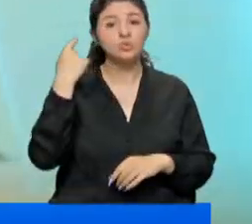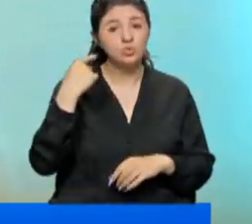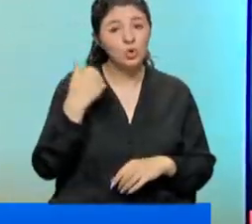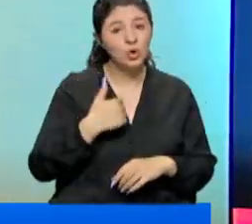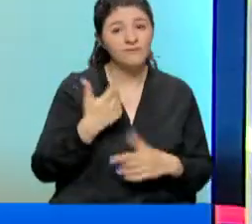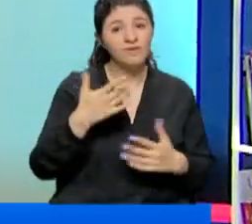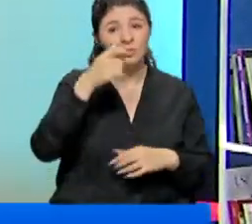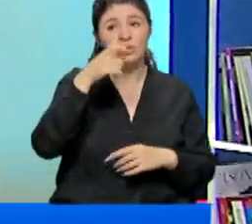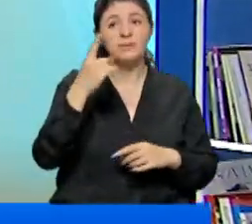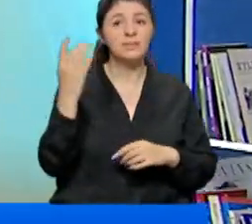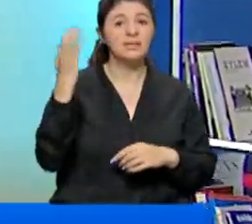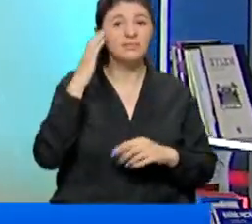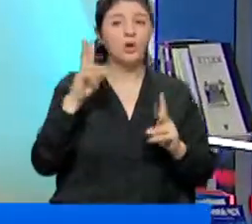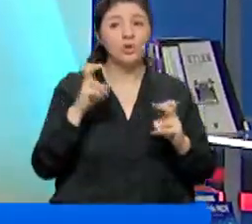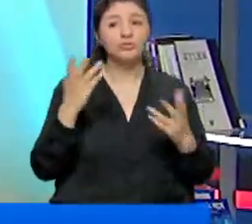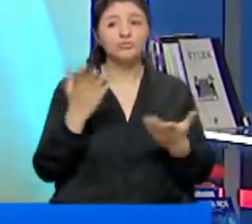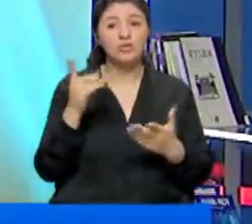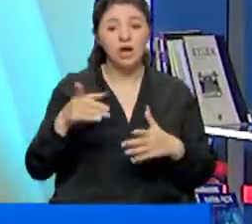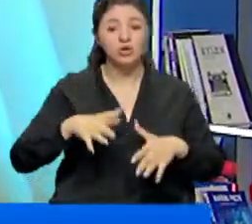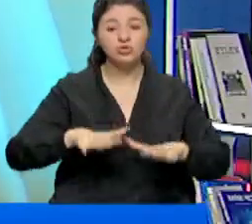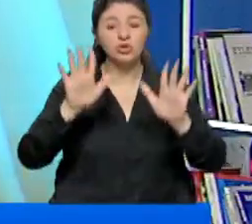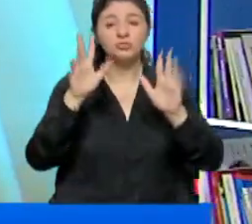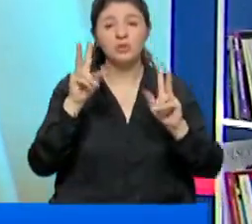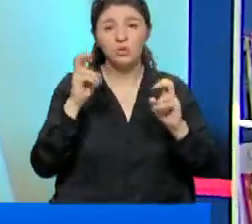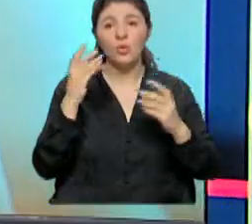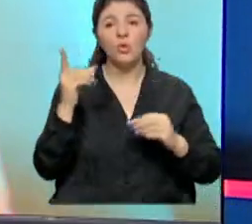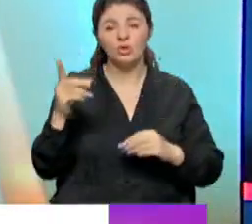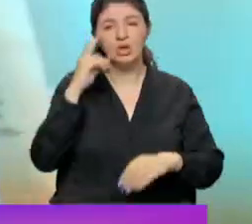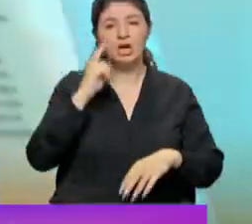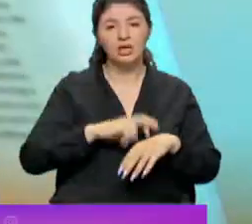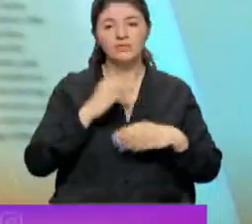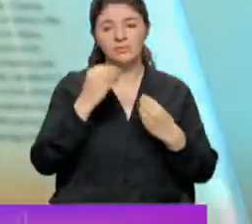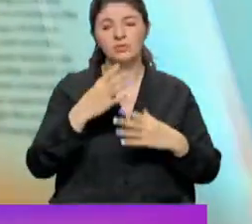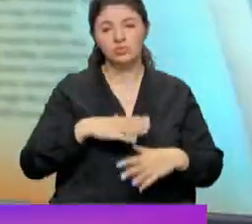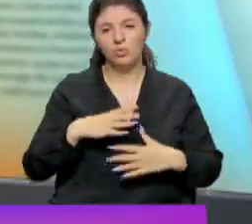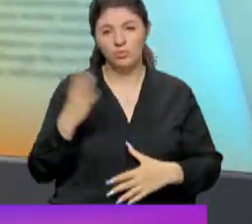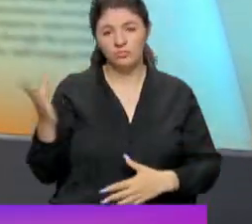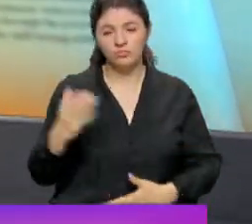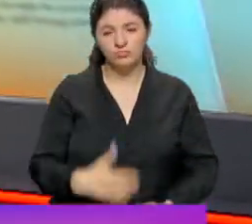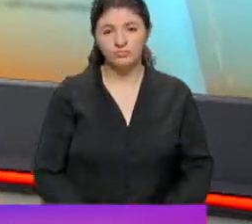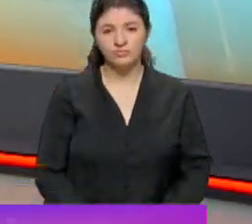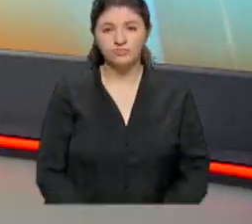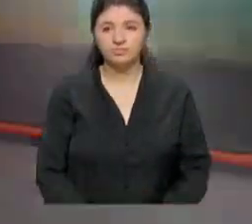ve Türkiye'nin bir temel meselesinin göçmenler olduğunu da hatırlatmak istiyorum